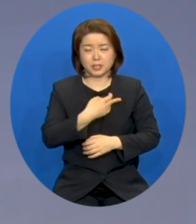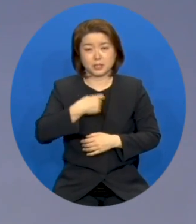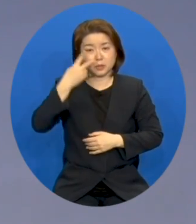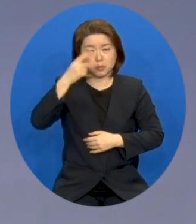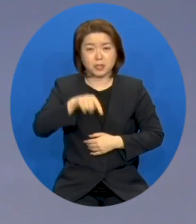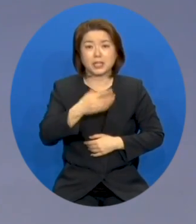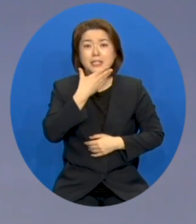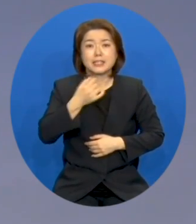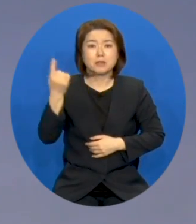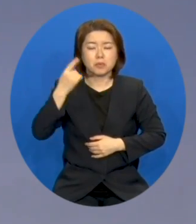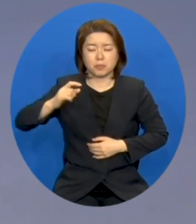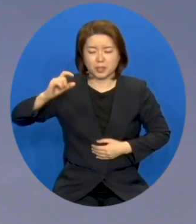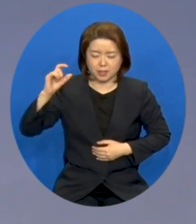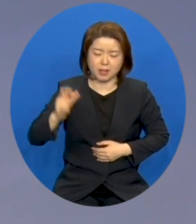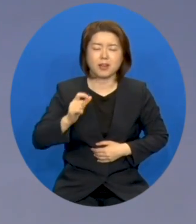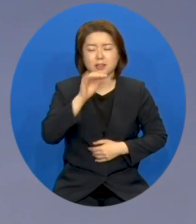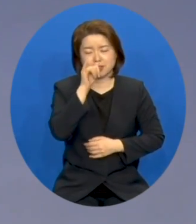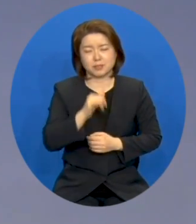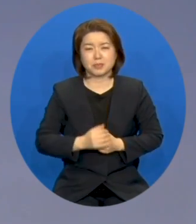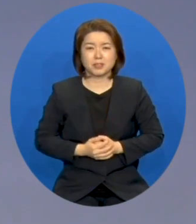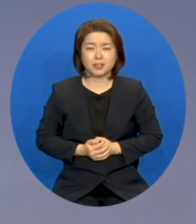복음이 강력했던 것이죠.